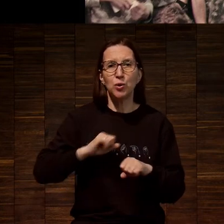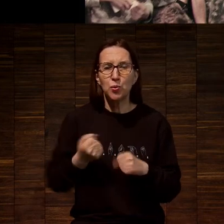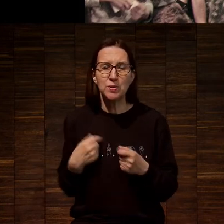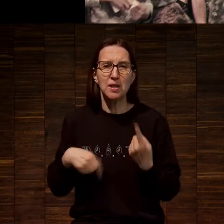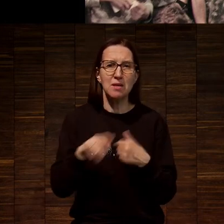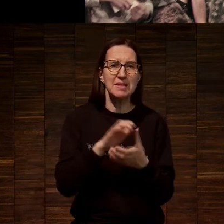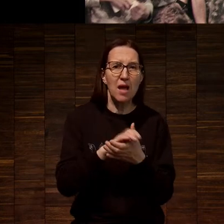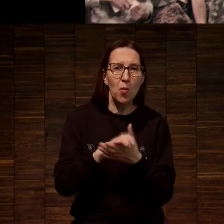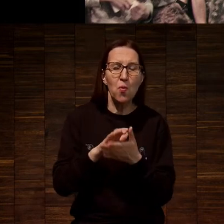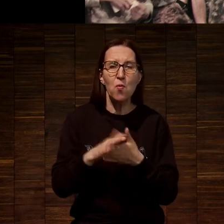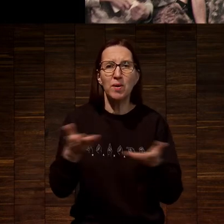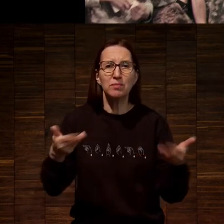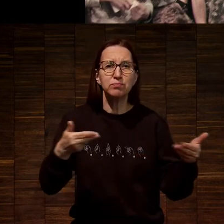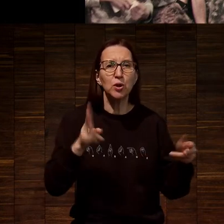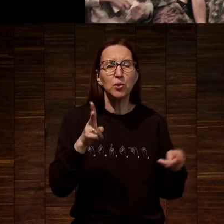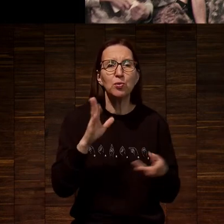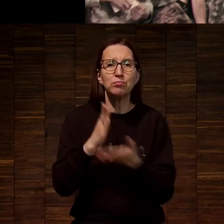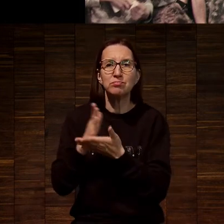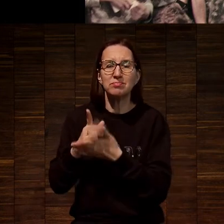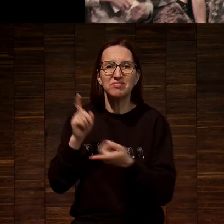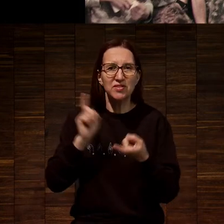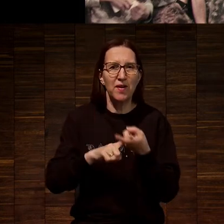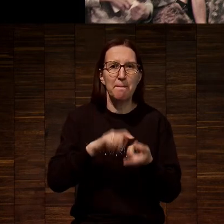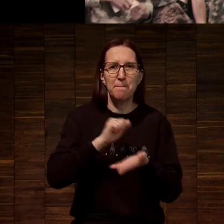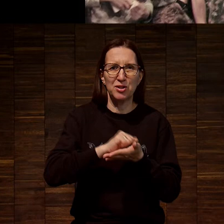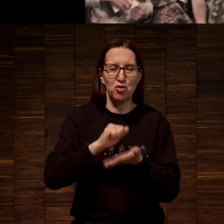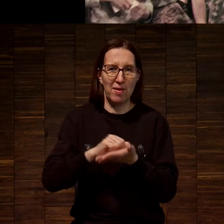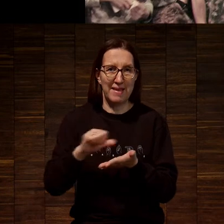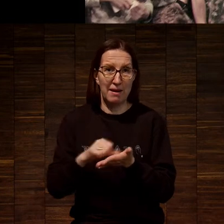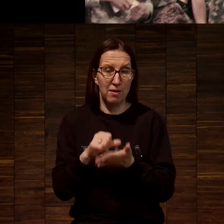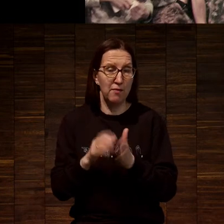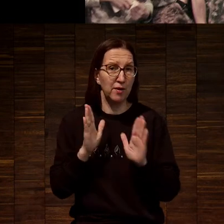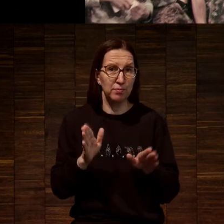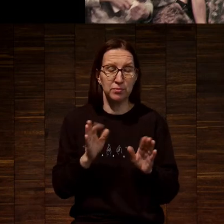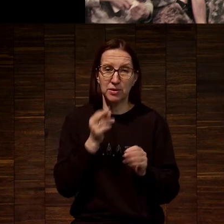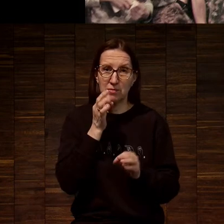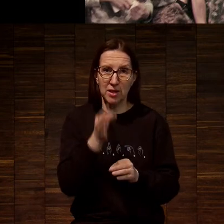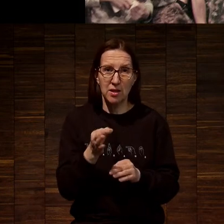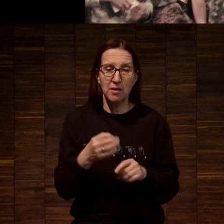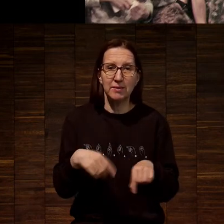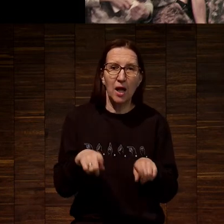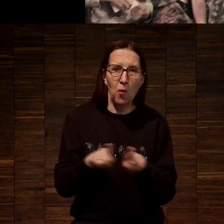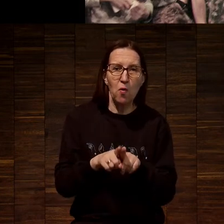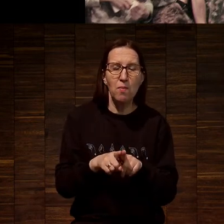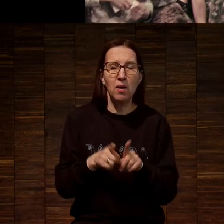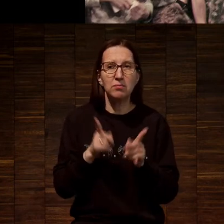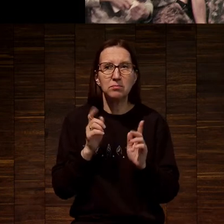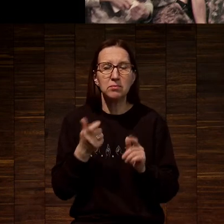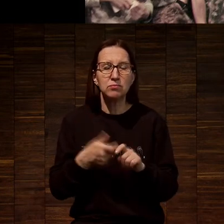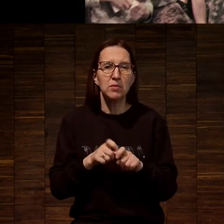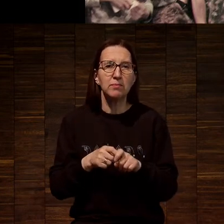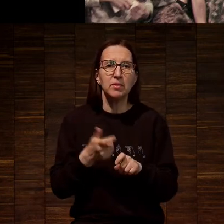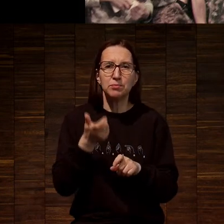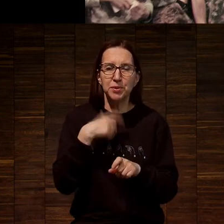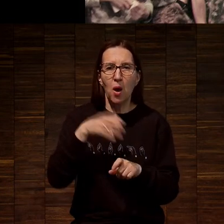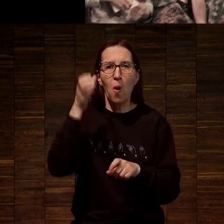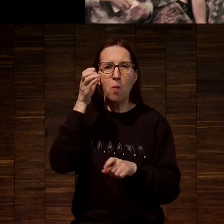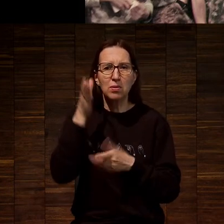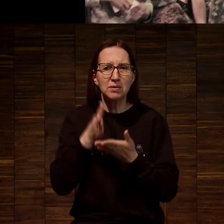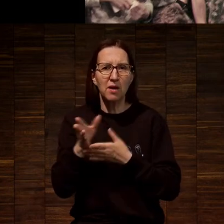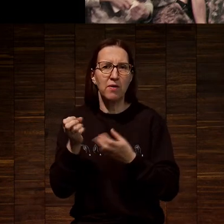и знакомых, кто так или иначе имел отношение к печатной графике. Надо сказать, что к классическому образованию в